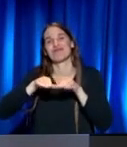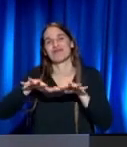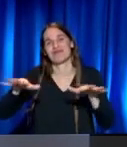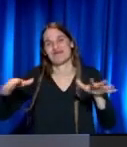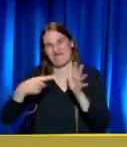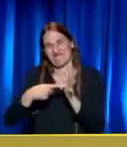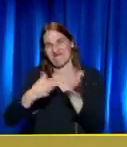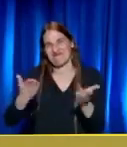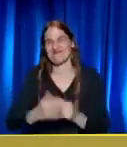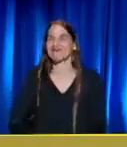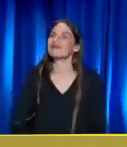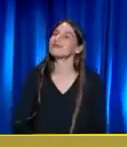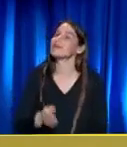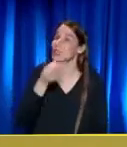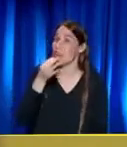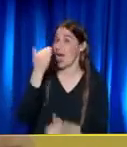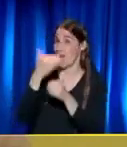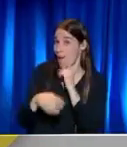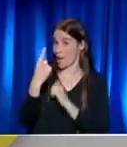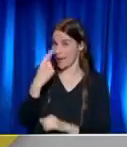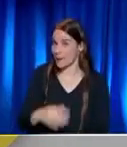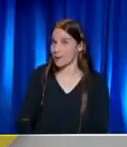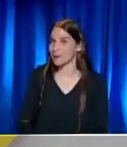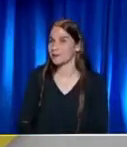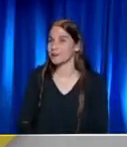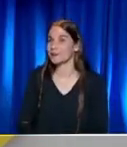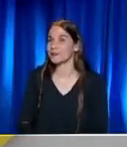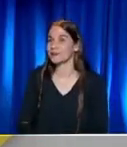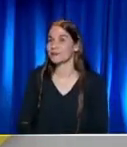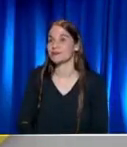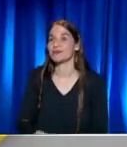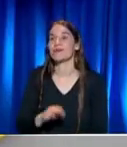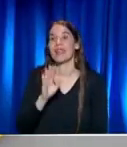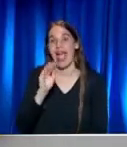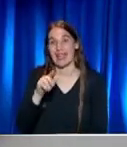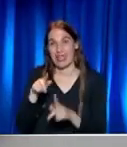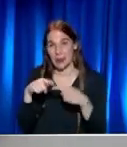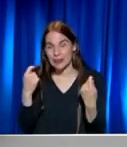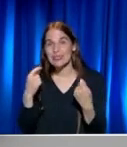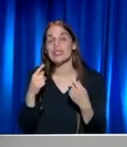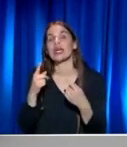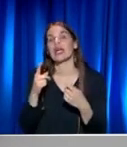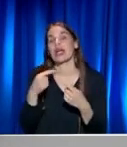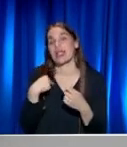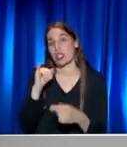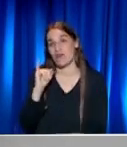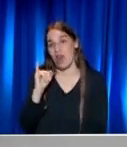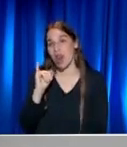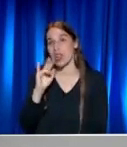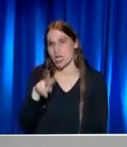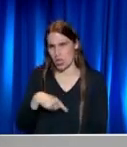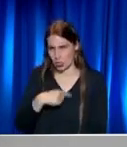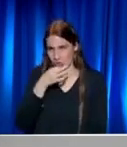העולם. אוקיי, יש לנו עוד שאלה אחרונה. אחת החינוכית, אני יובל, יש לי שאלה.